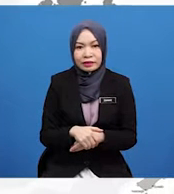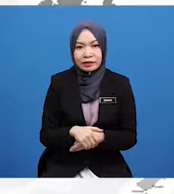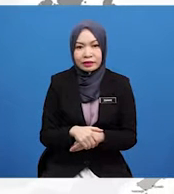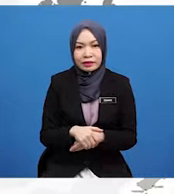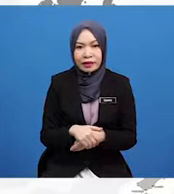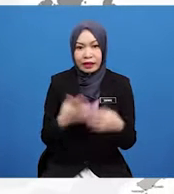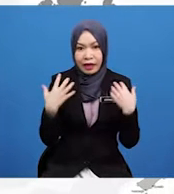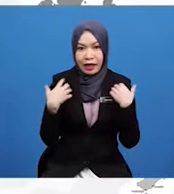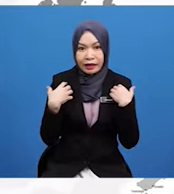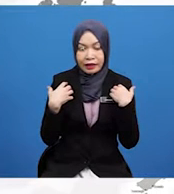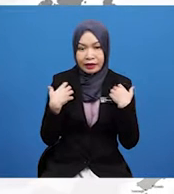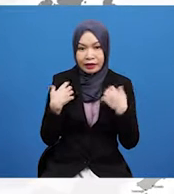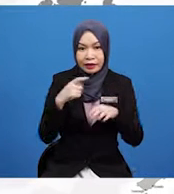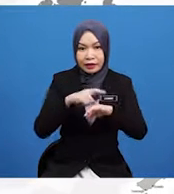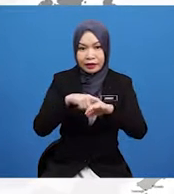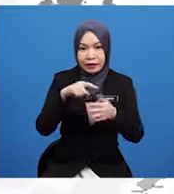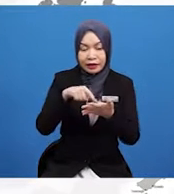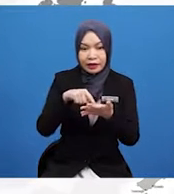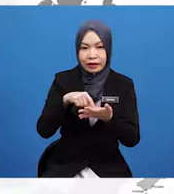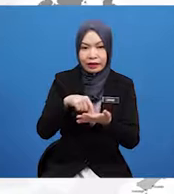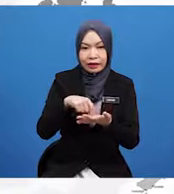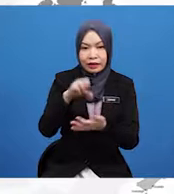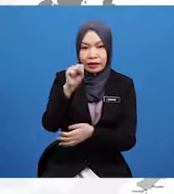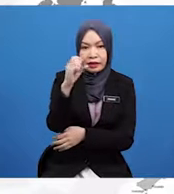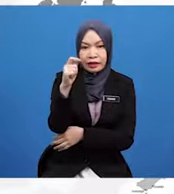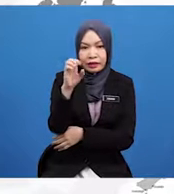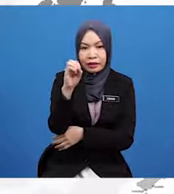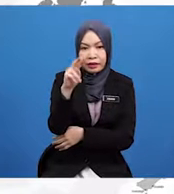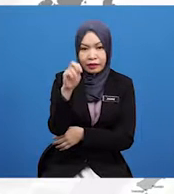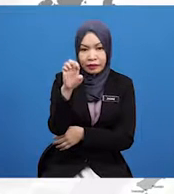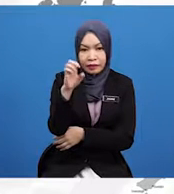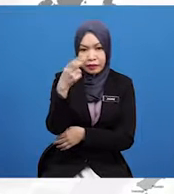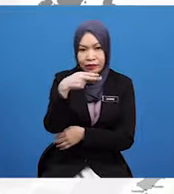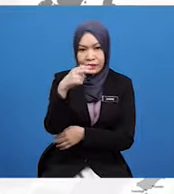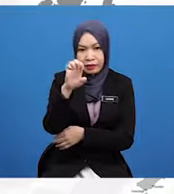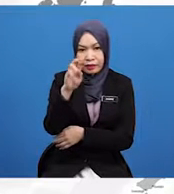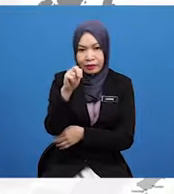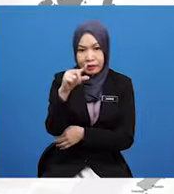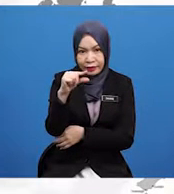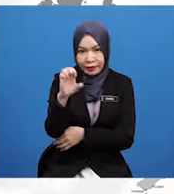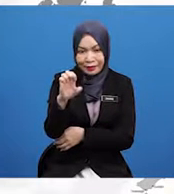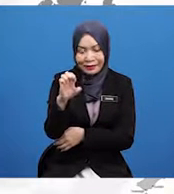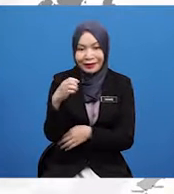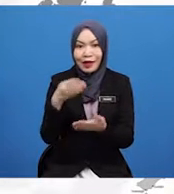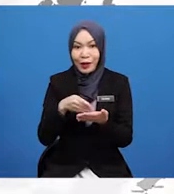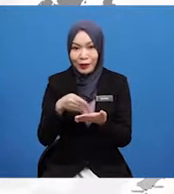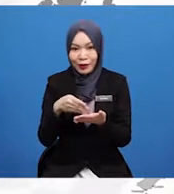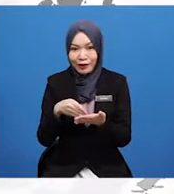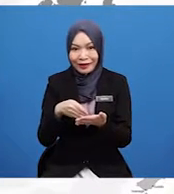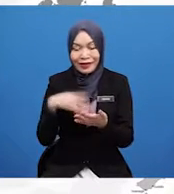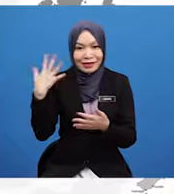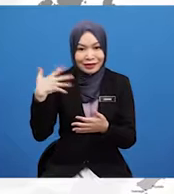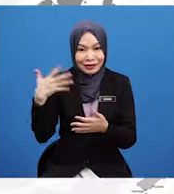yang berusia diantara 3700 tahun sehingga 1.600 tahun sebelum